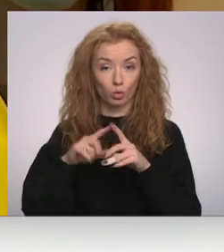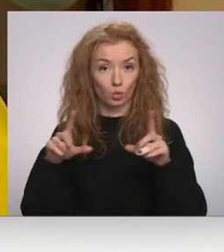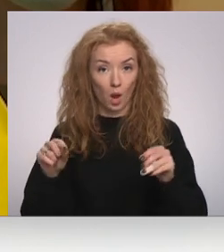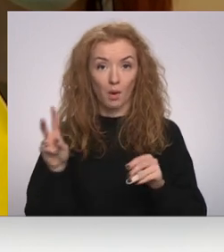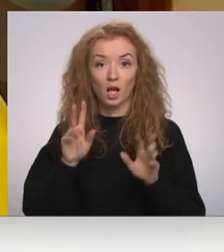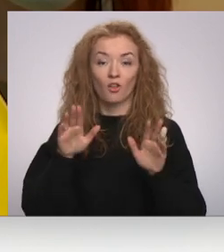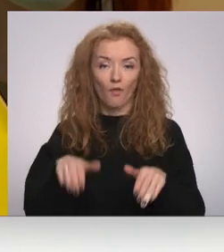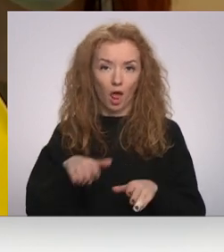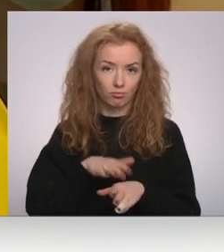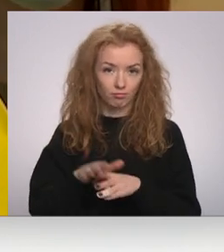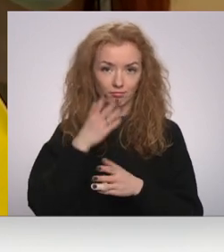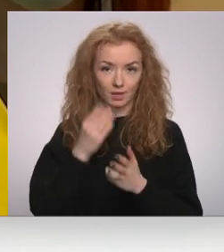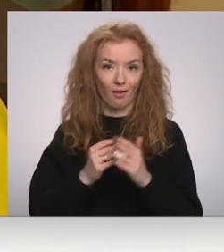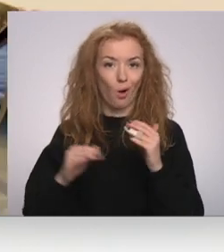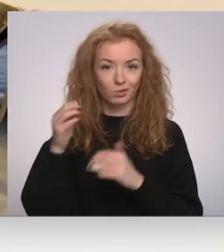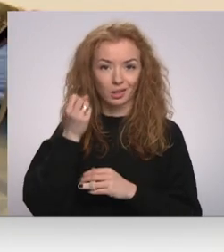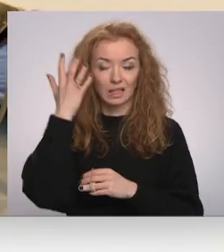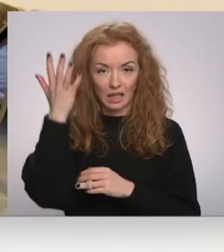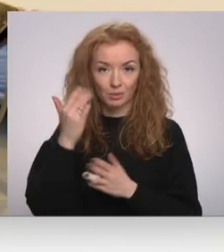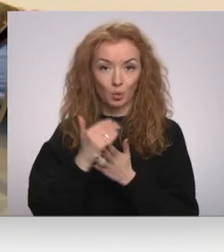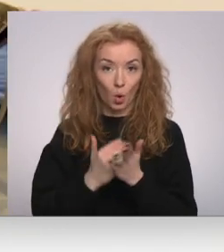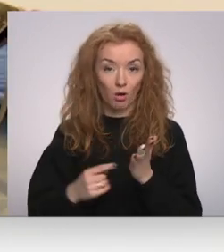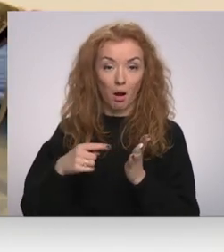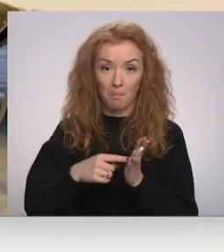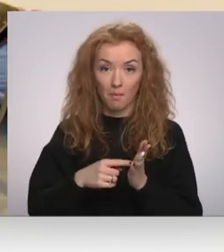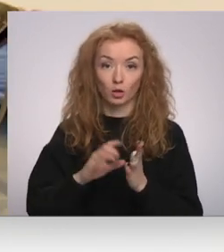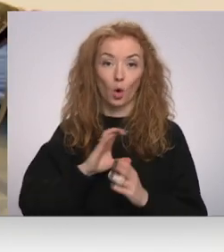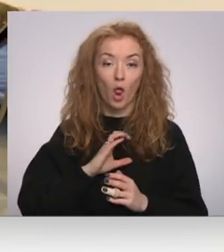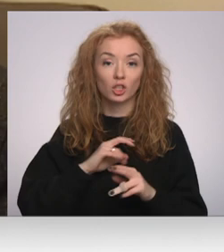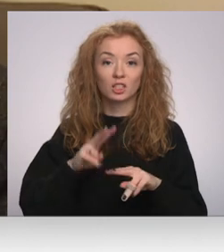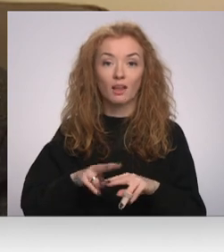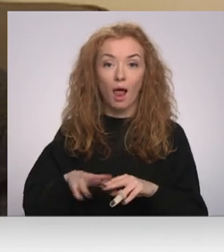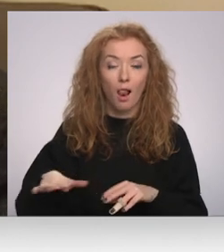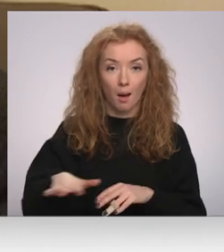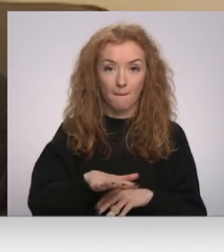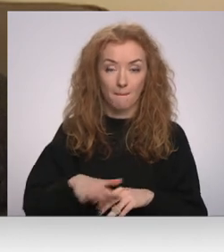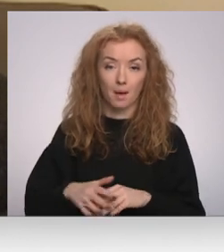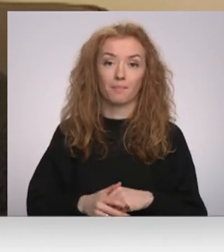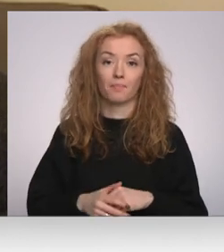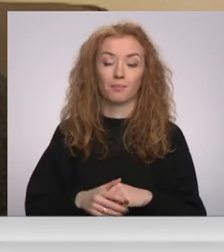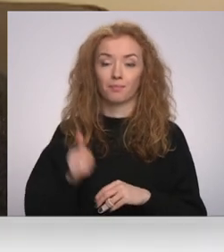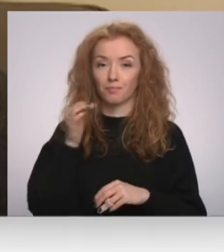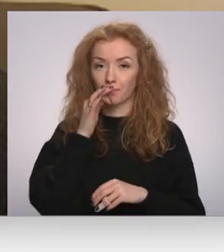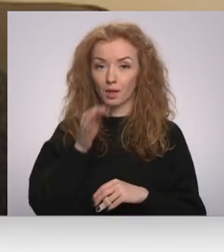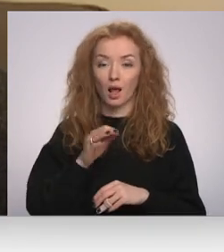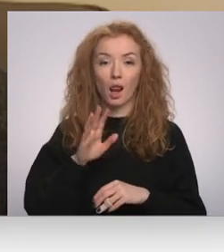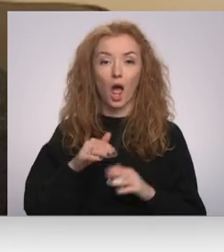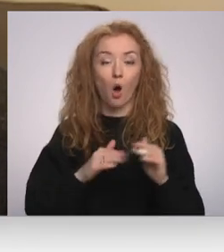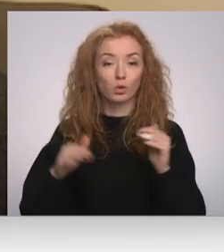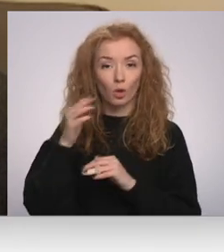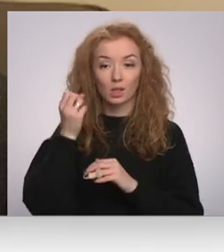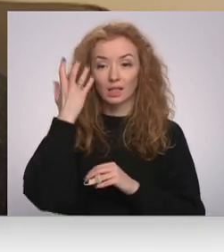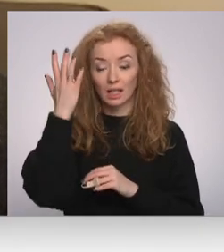kas varētu īstenot savas augstākās izglītības programmas koledžas telpās. Mums noteikti ir svarīgi, lai augstāko